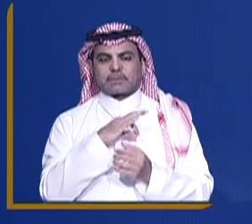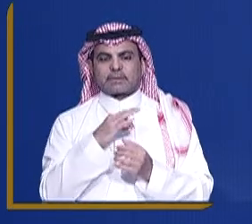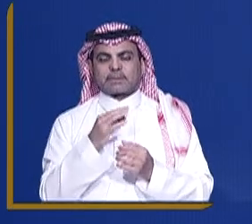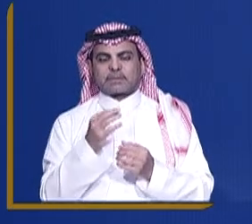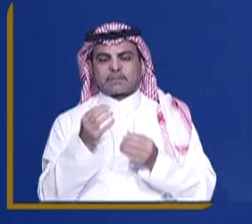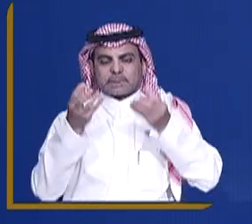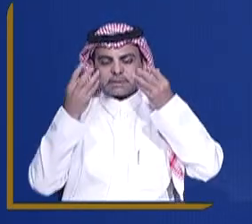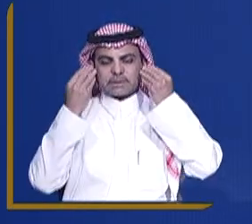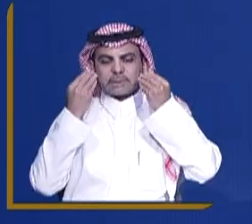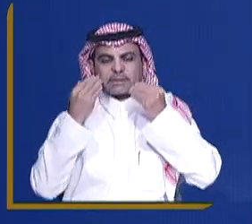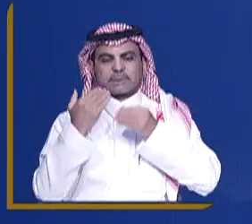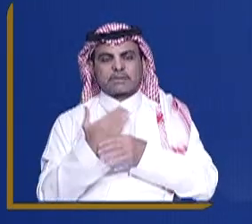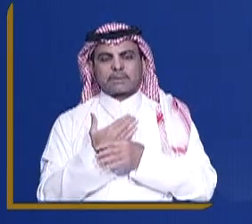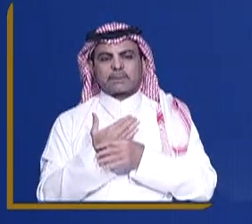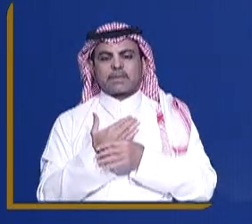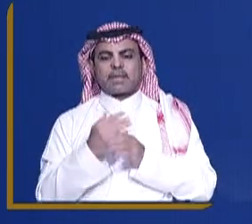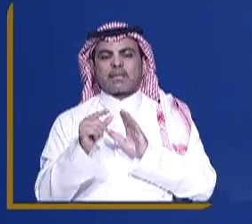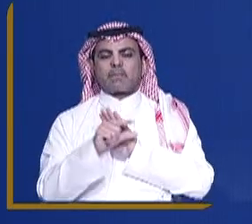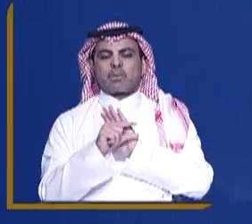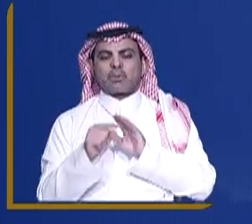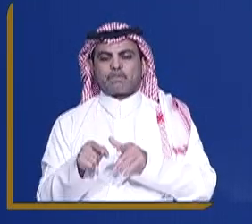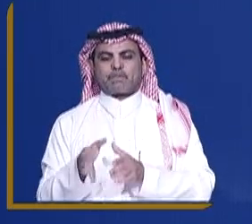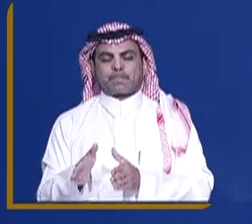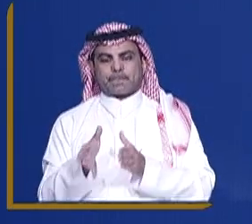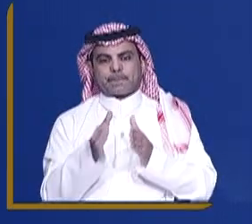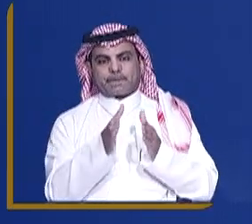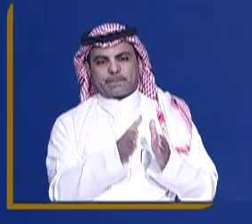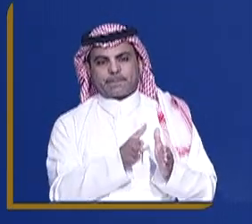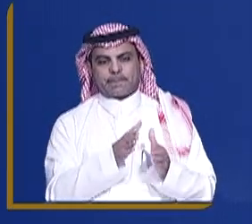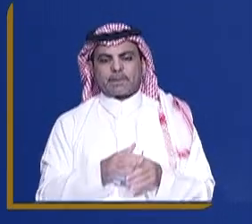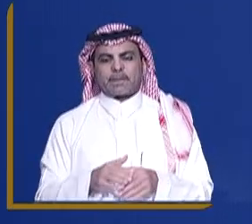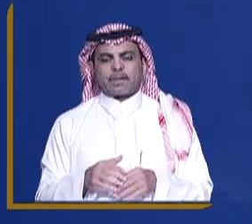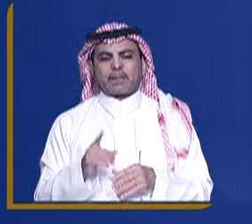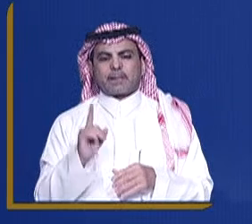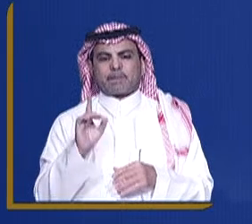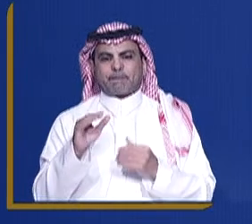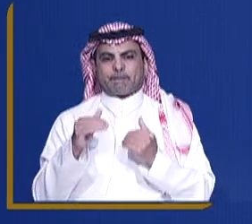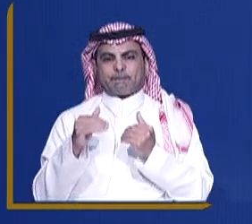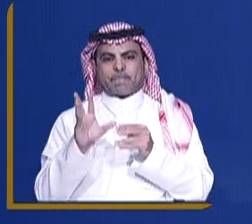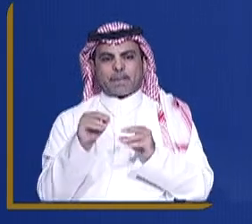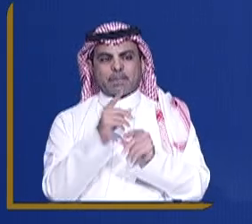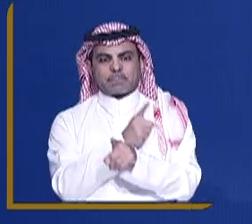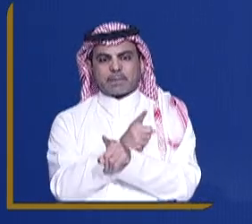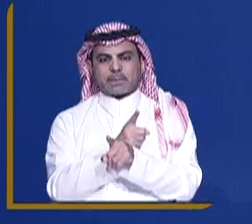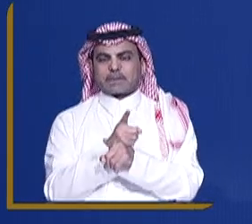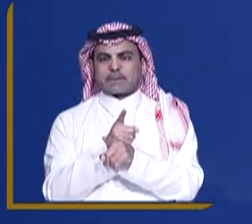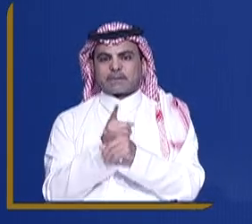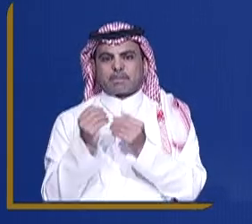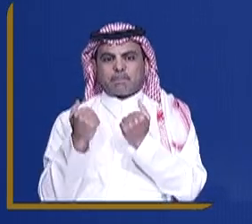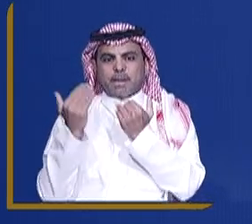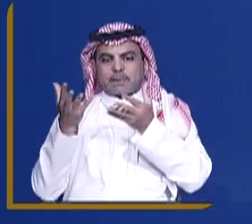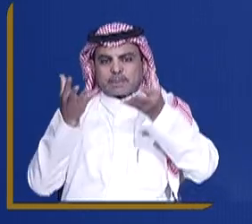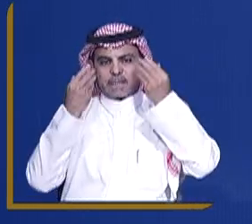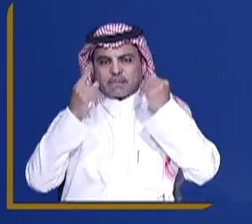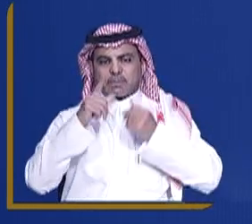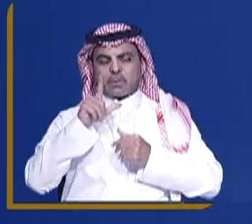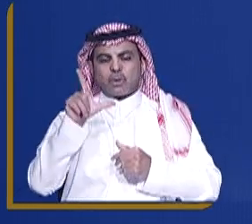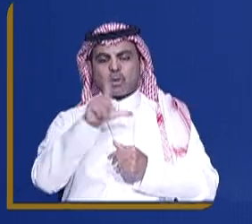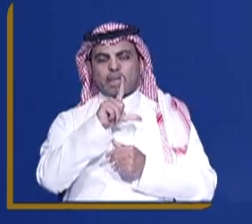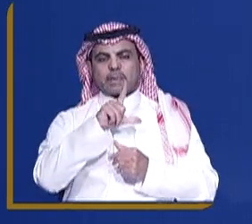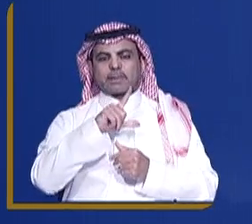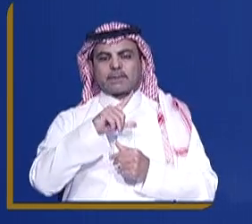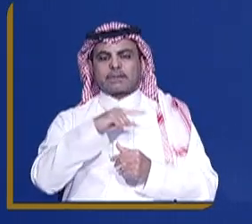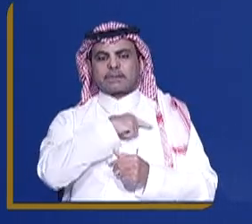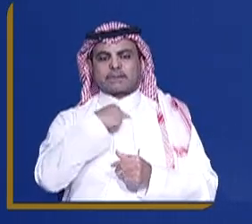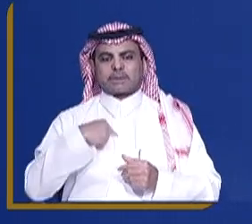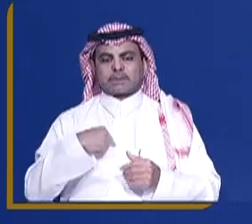التقنية لهذا الموضوع، بالإضافة حيكون هناك ابتعاث لمعلمين ومعلمات لتعلم اللغة الصينية لتعزيز هذا